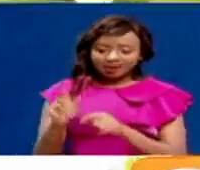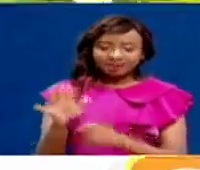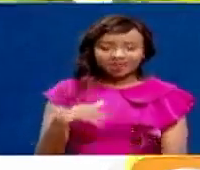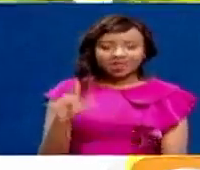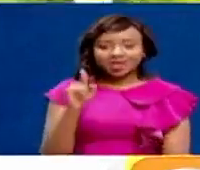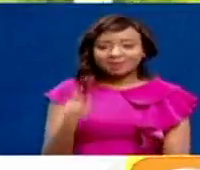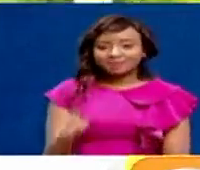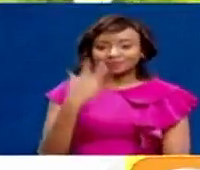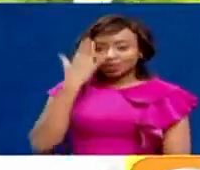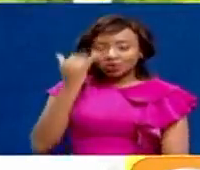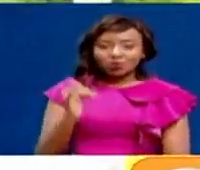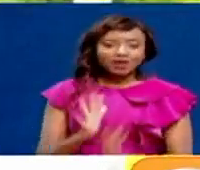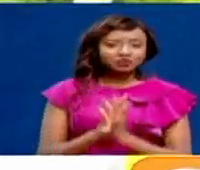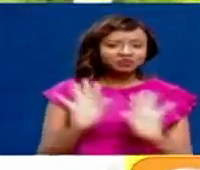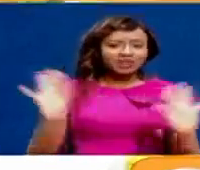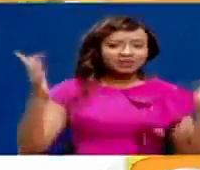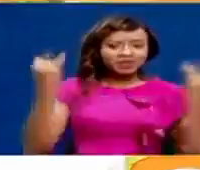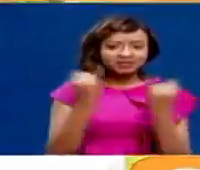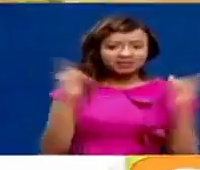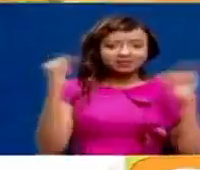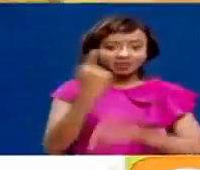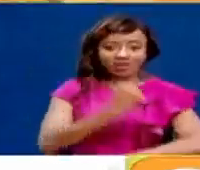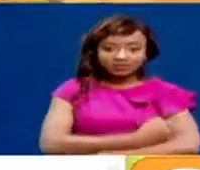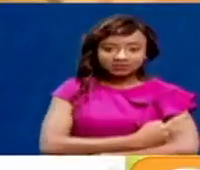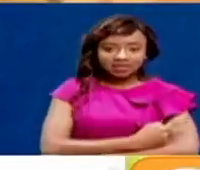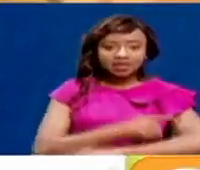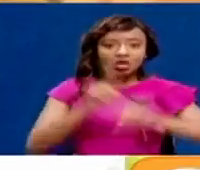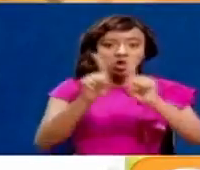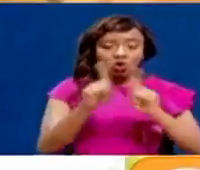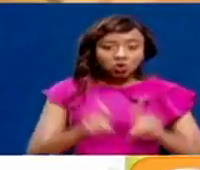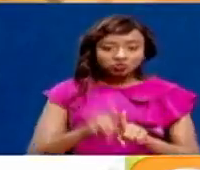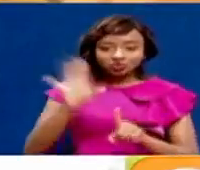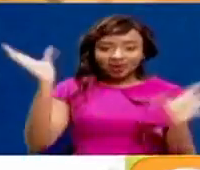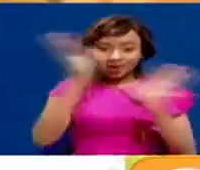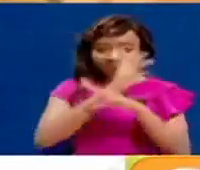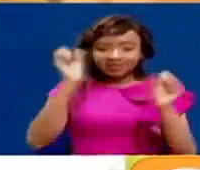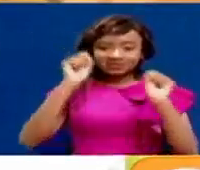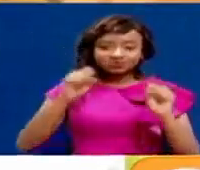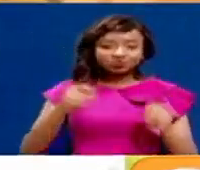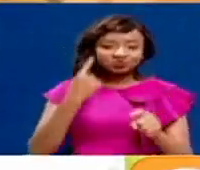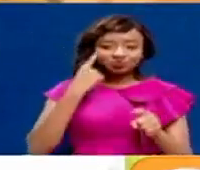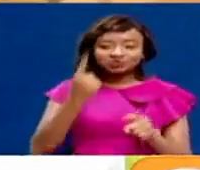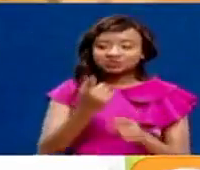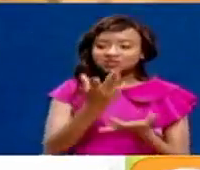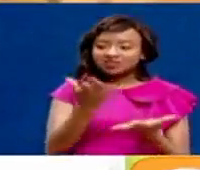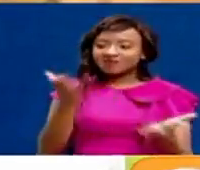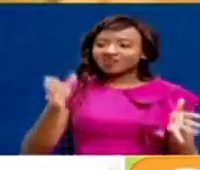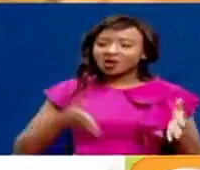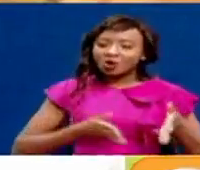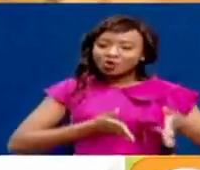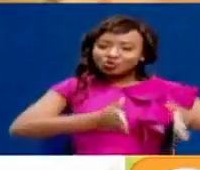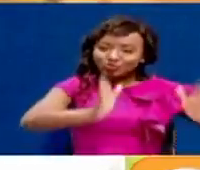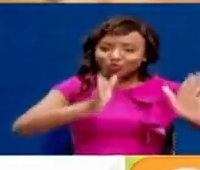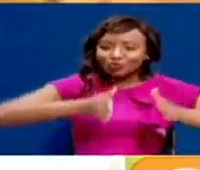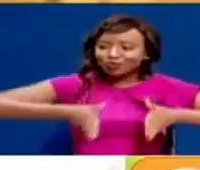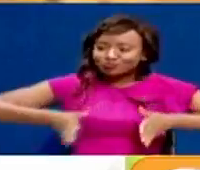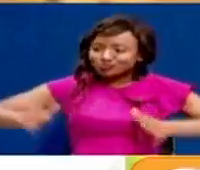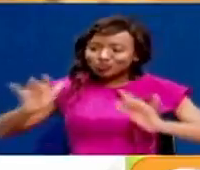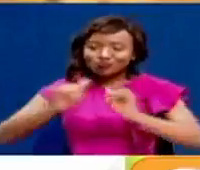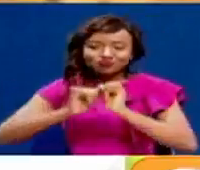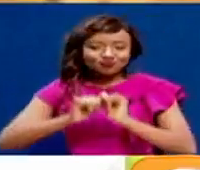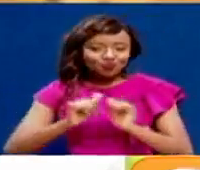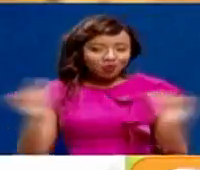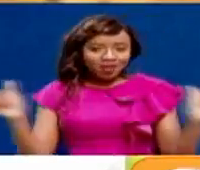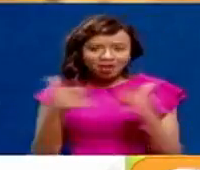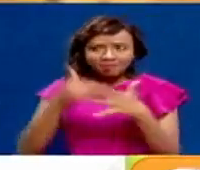huu kufuatilia hafla ya sherehe za Madaraka. Hata rais angekuja angalie si barabara zenye zimetengenezwa. Barabara zetu